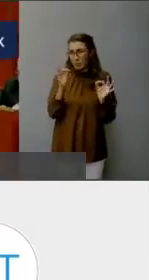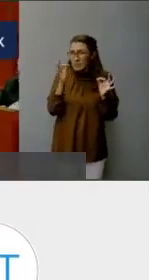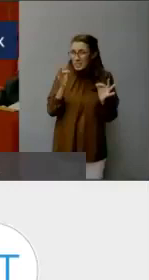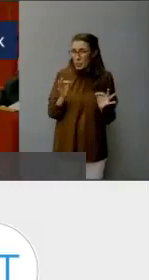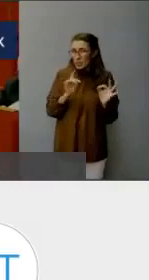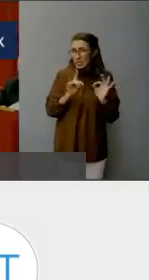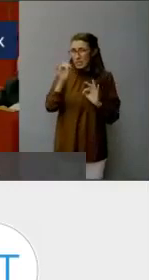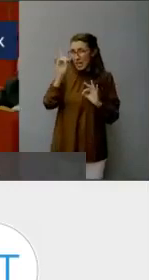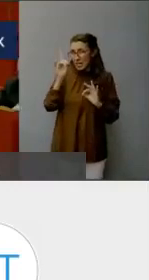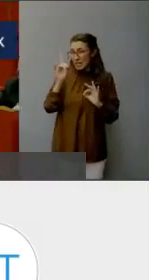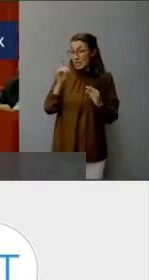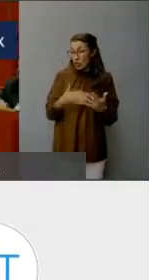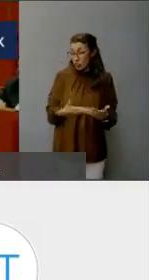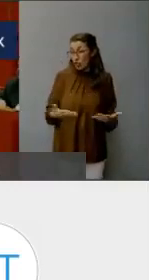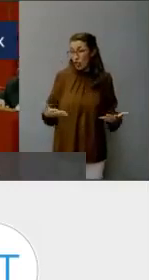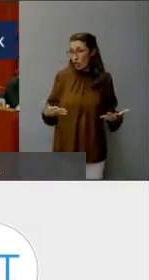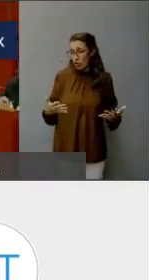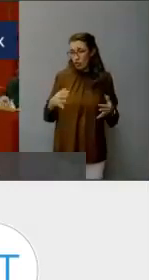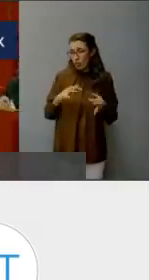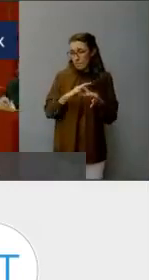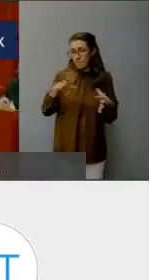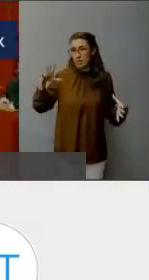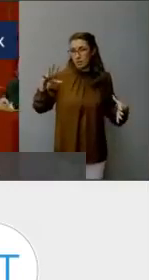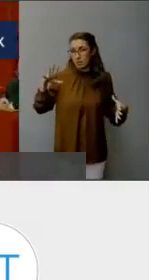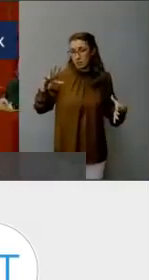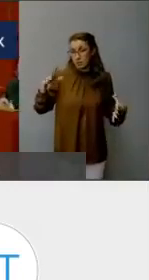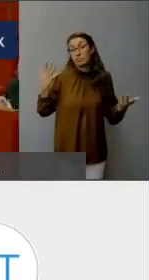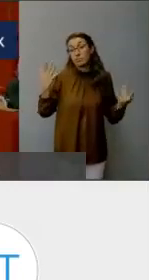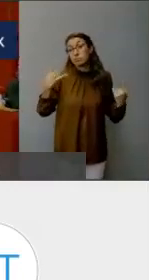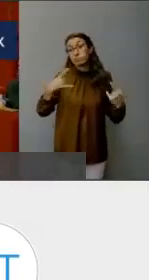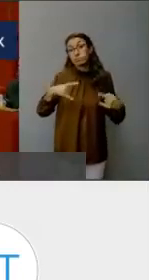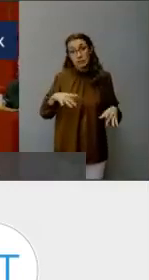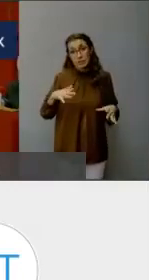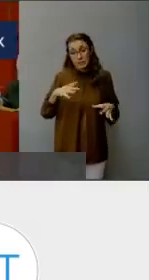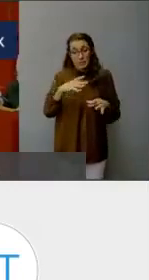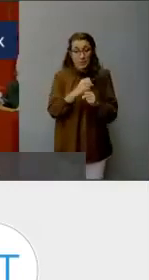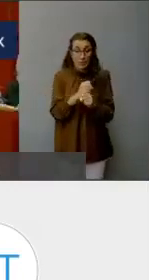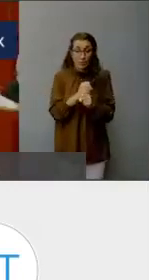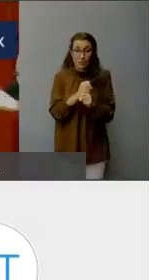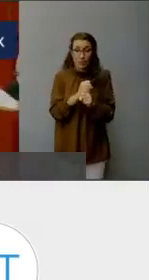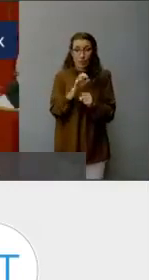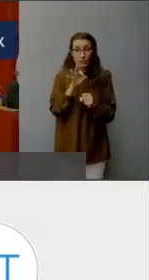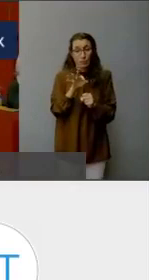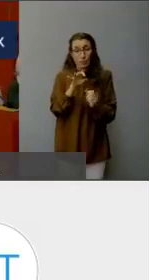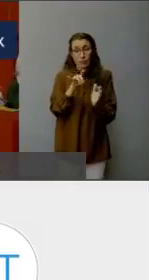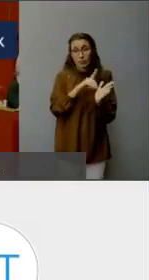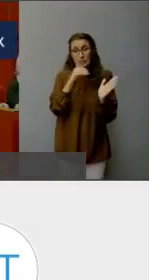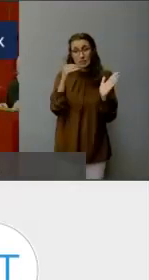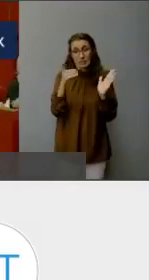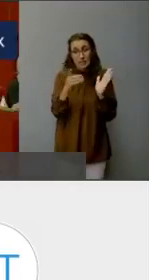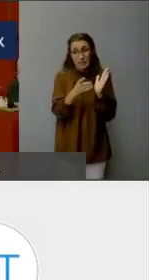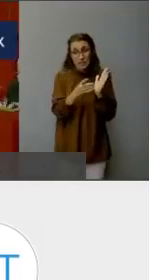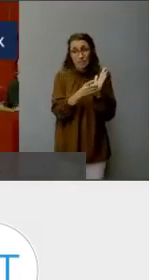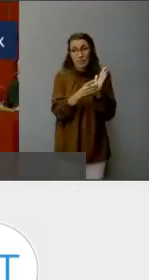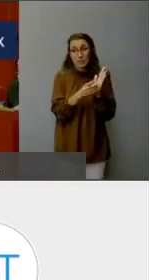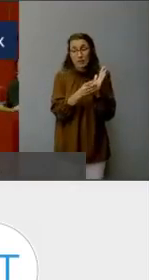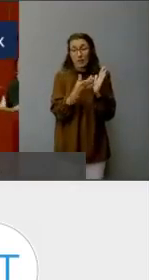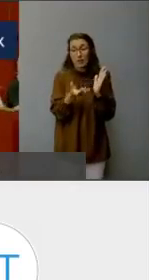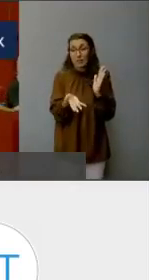tutto ciò che oggi è riassunto di fatto nella delibera che